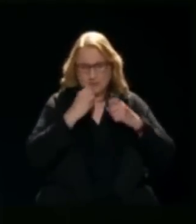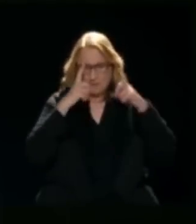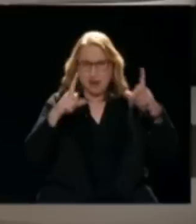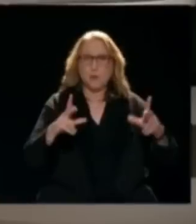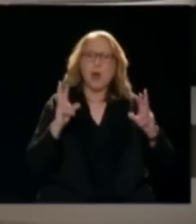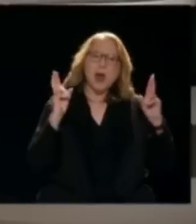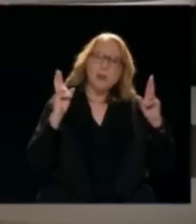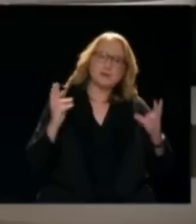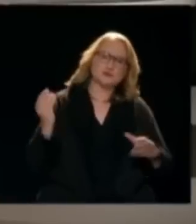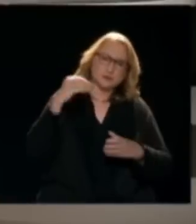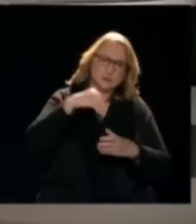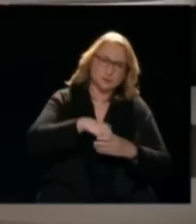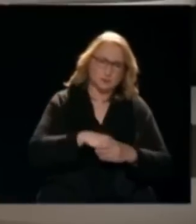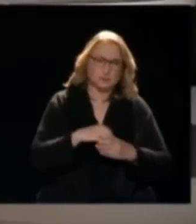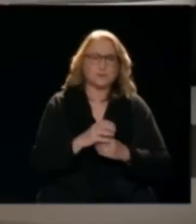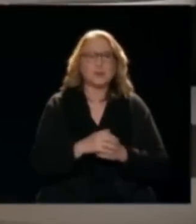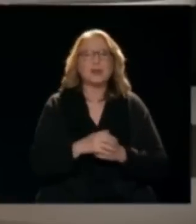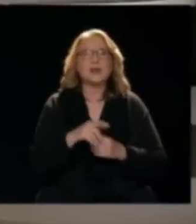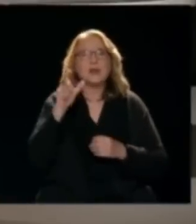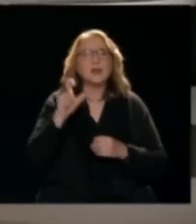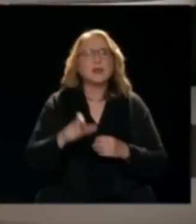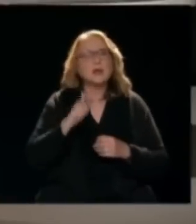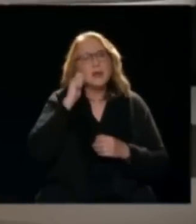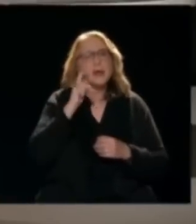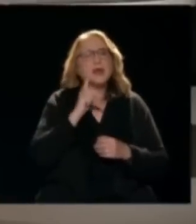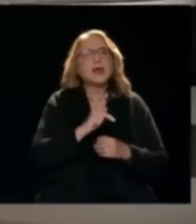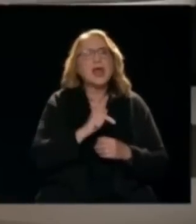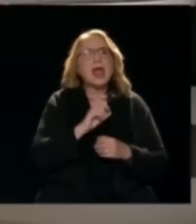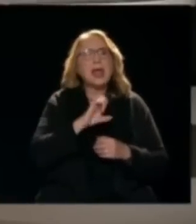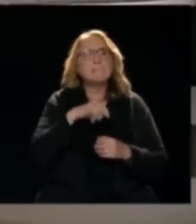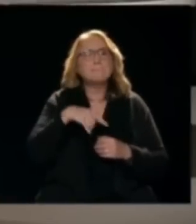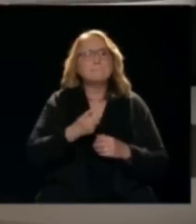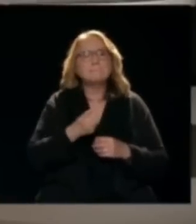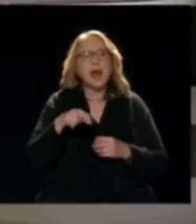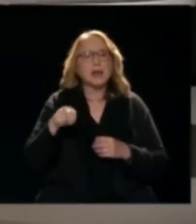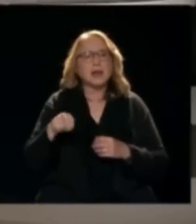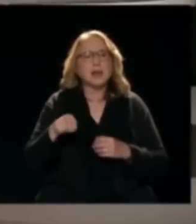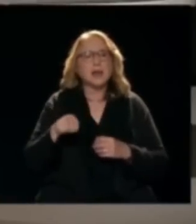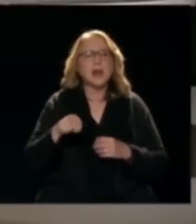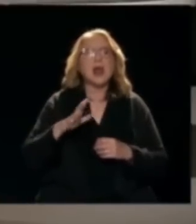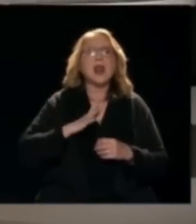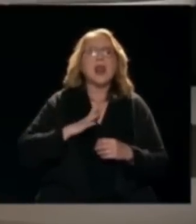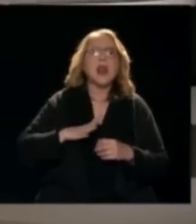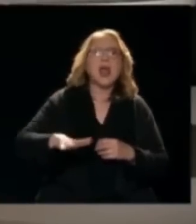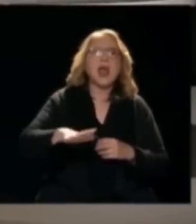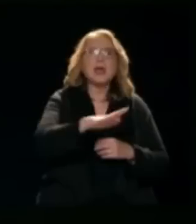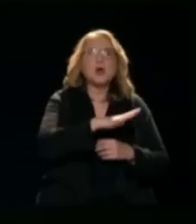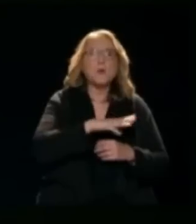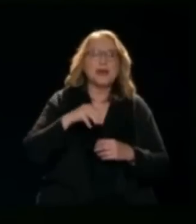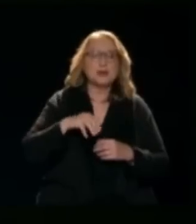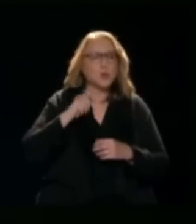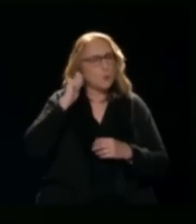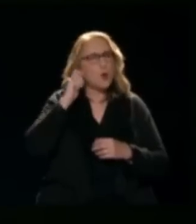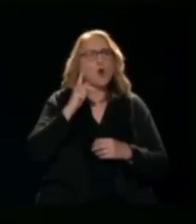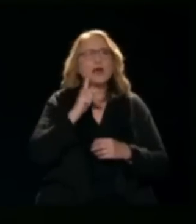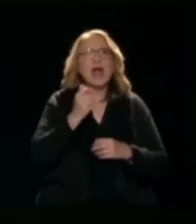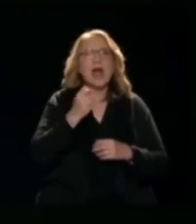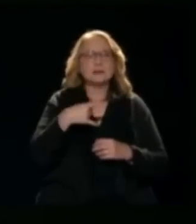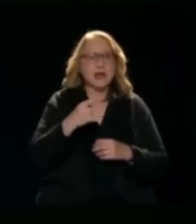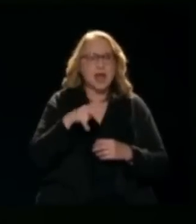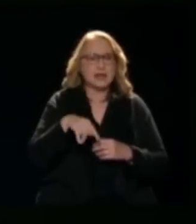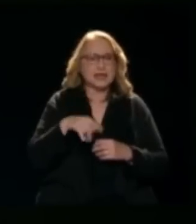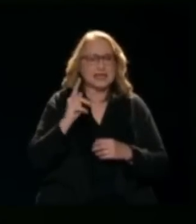Δημήτρης Καζάκης, σε νέο Παλαϊκό Μέτωπο, ΕΠΑΜ. Χαίρετε κύριε Καζάκη. Χαίρετε. Με πολύ δυναμική